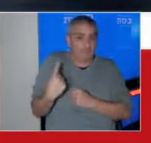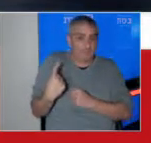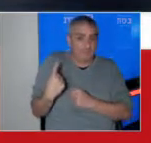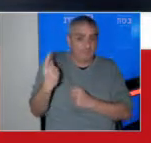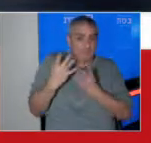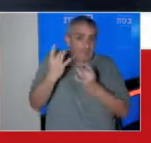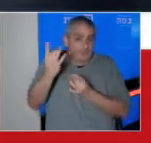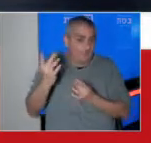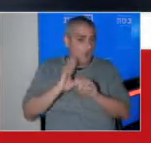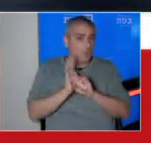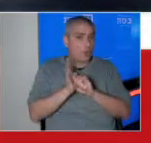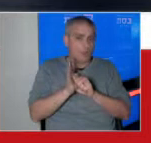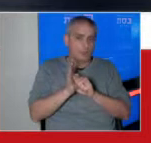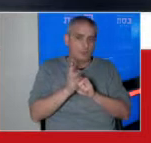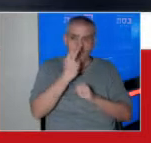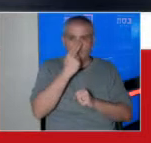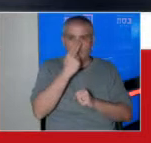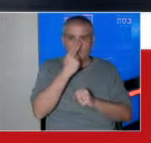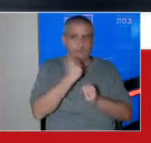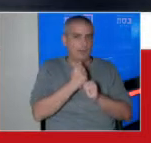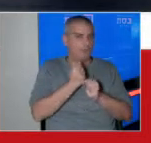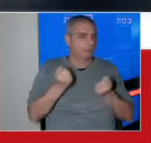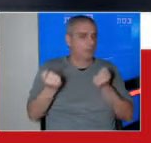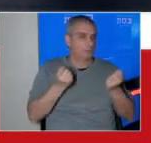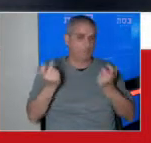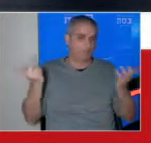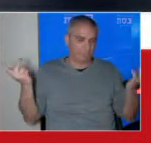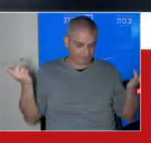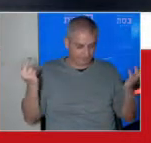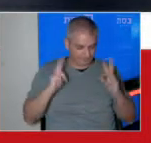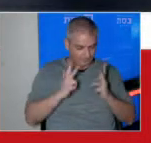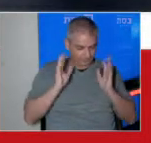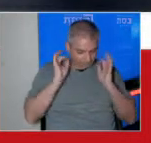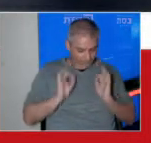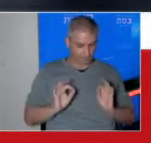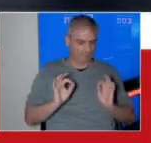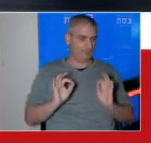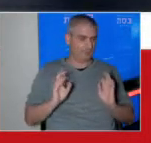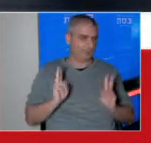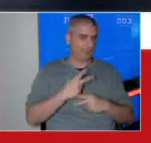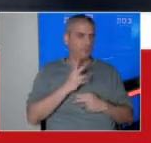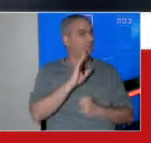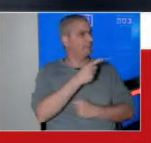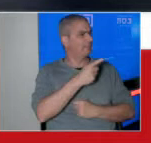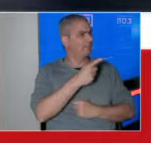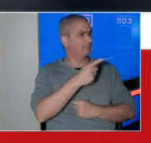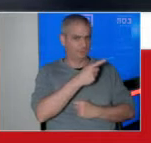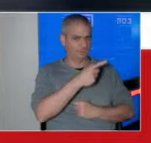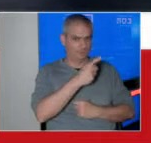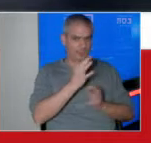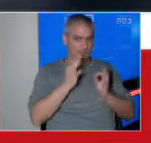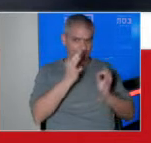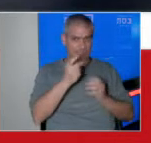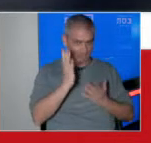בעצמם נדבקו בקורונה, מנסים לנהל את המערכת אגב, הזאת בצורה שבאמת היא בלתי אפשרית. מוריה, אם זה יידחה בשבוע, אתם